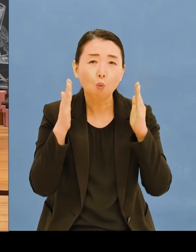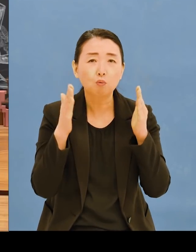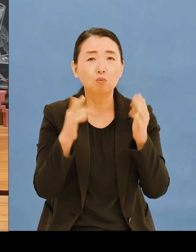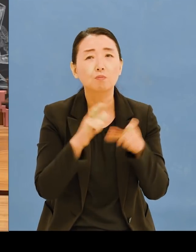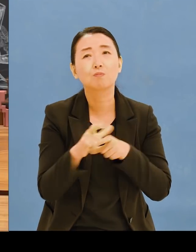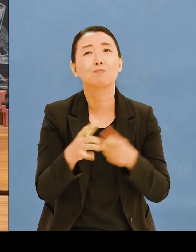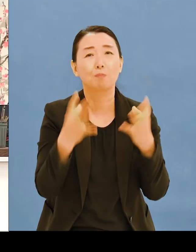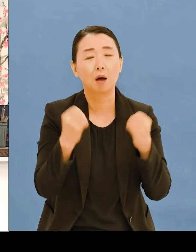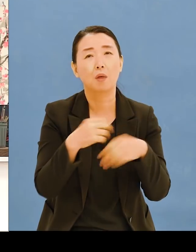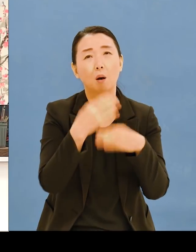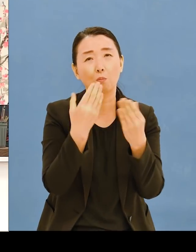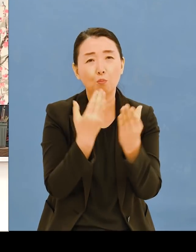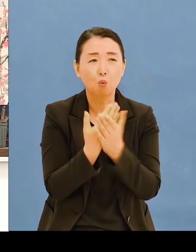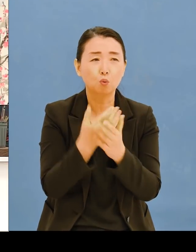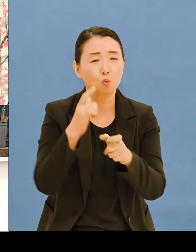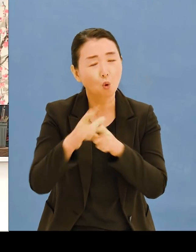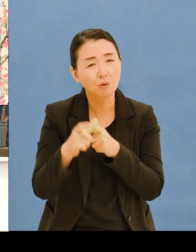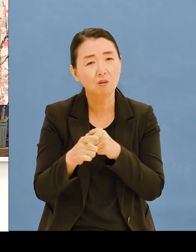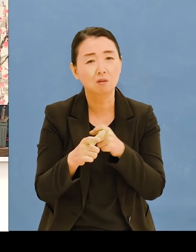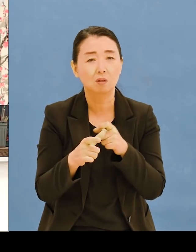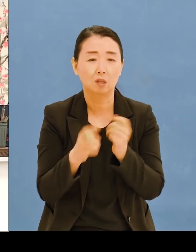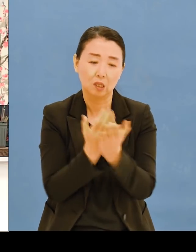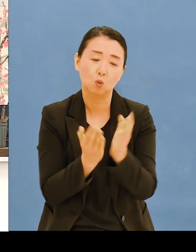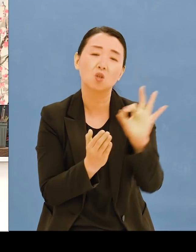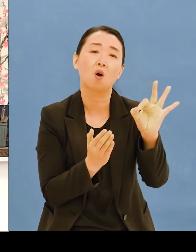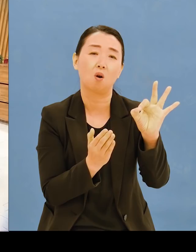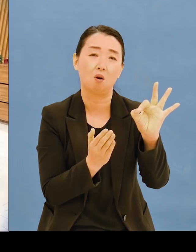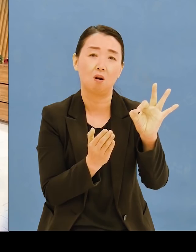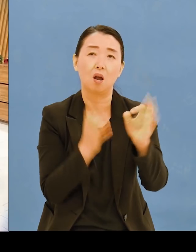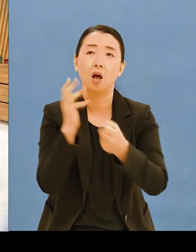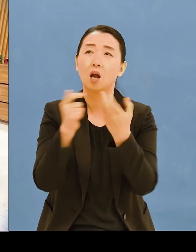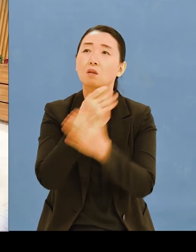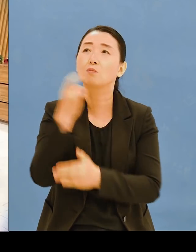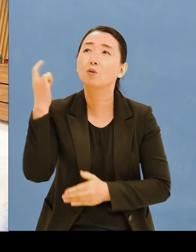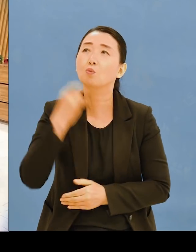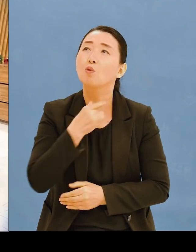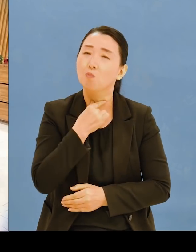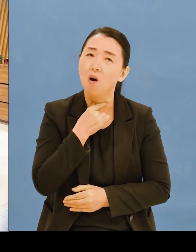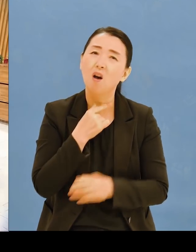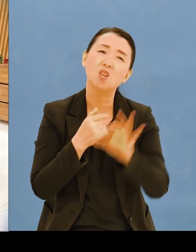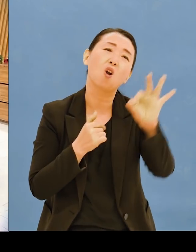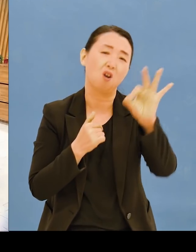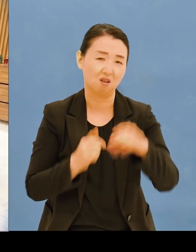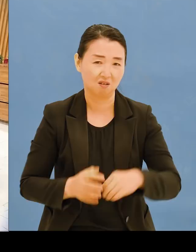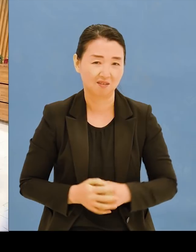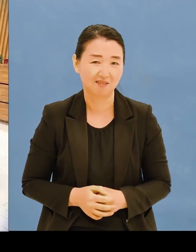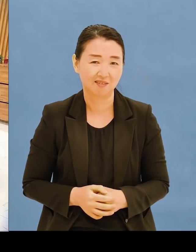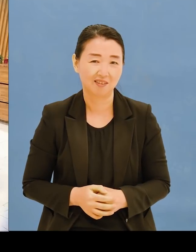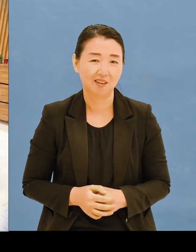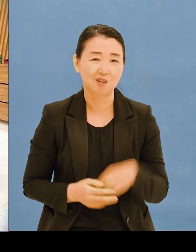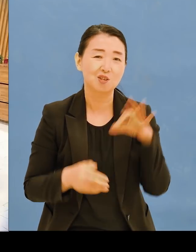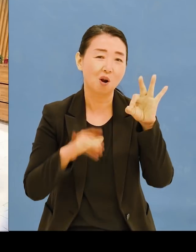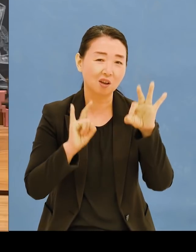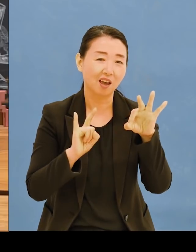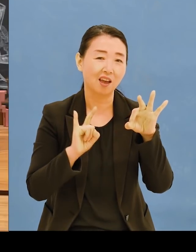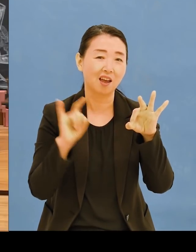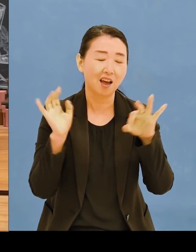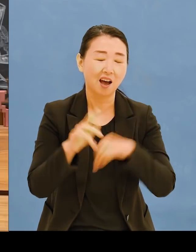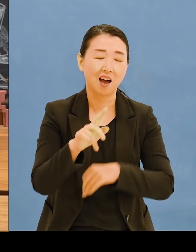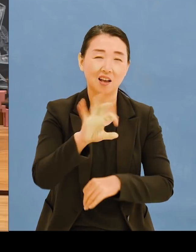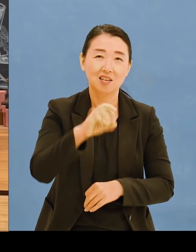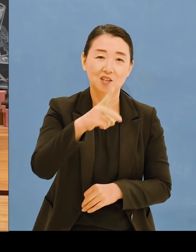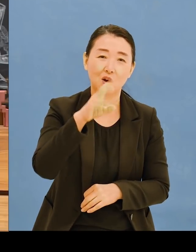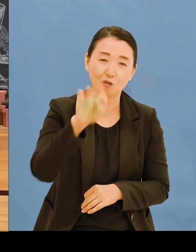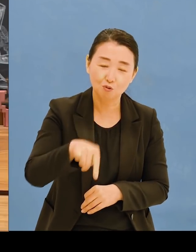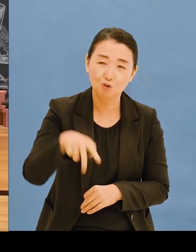고민이 10개 안에 다 들어있더라고요. 그러니까 하나님의 음성을 듣고 싶어하는 순간이 한 10개도 안 되더라고요. 그럼 10개 때 딱 앞으로 자